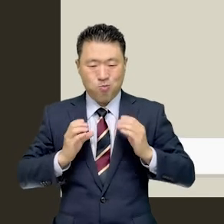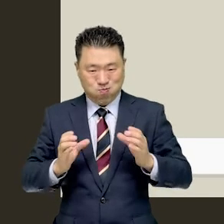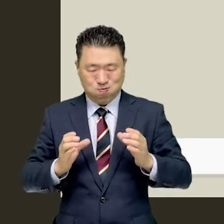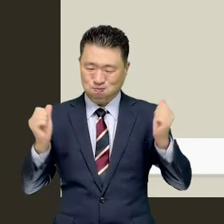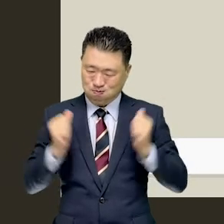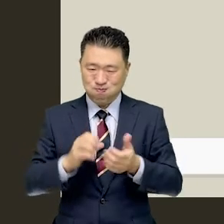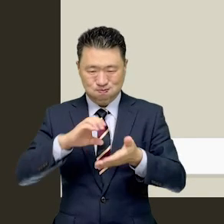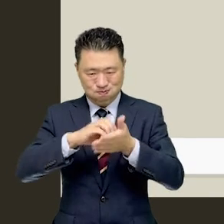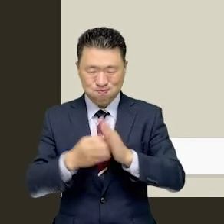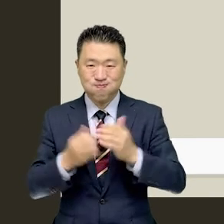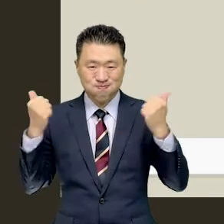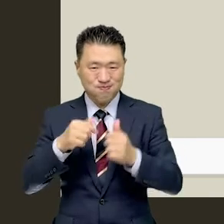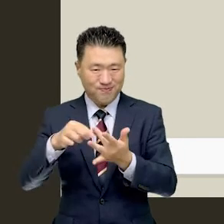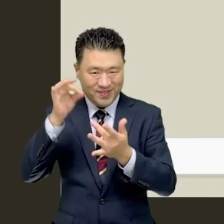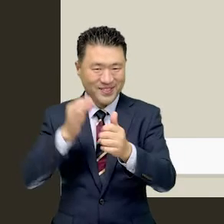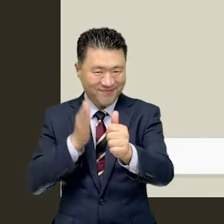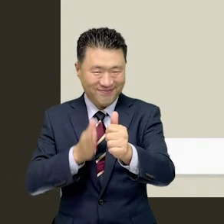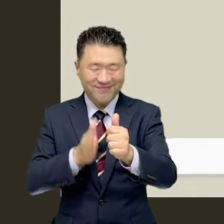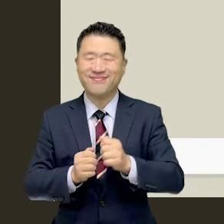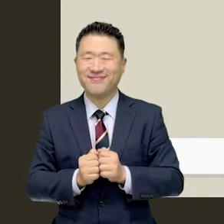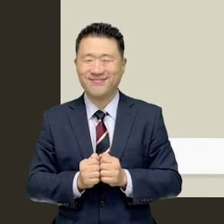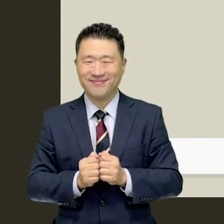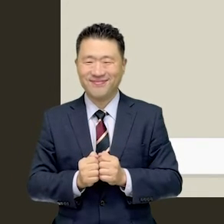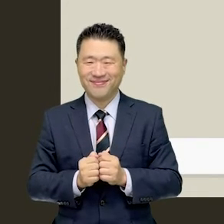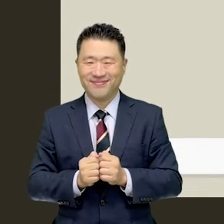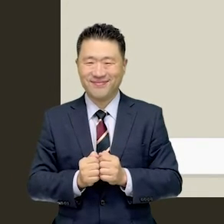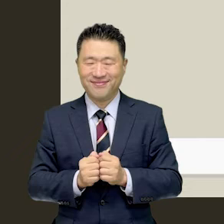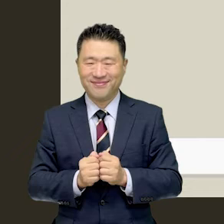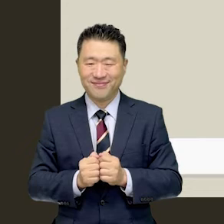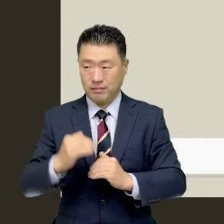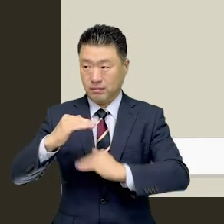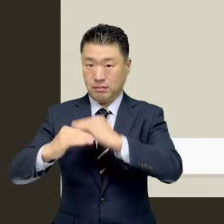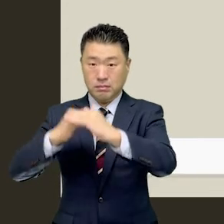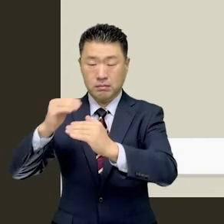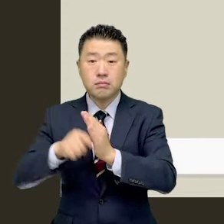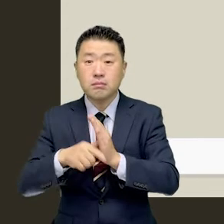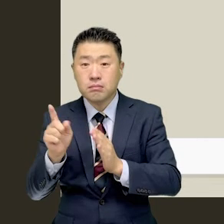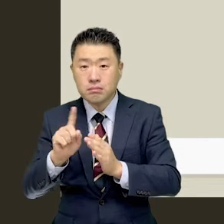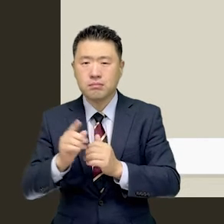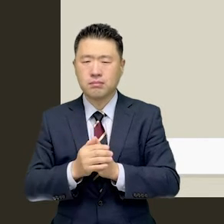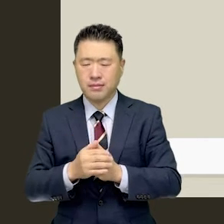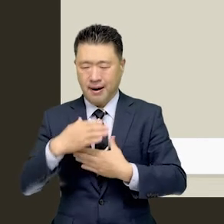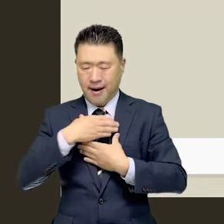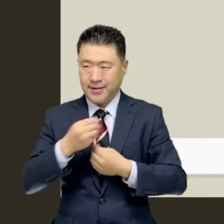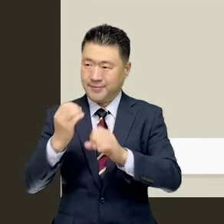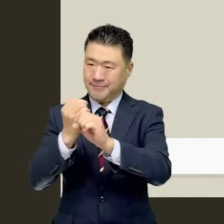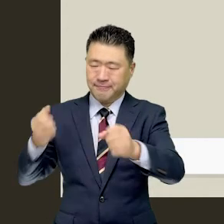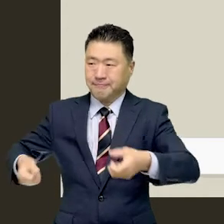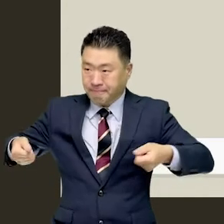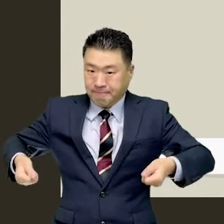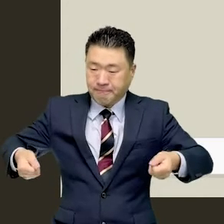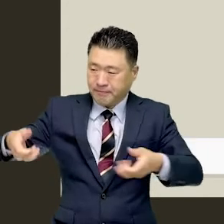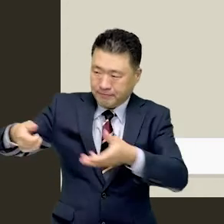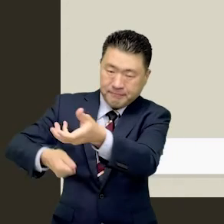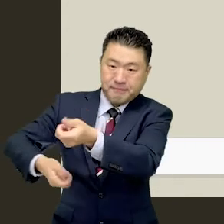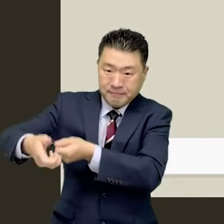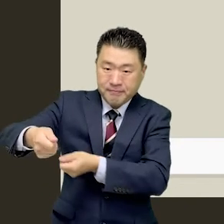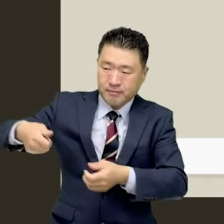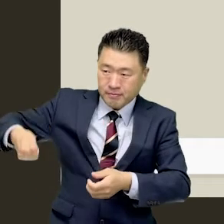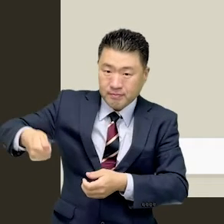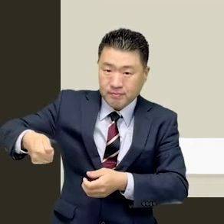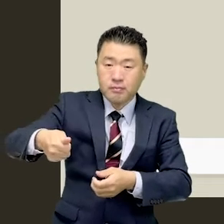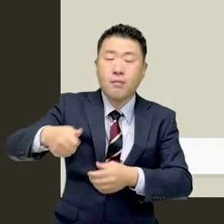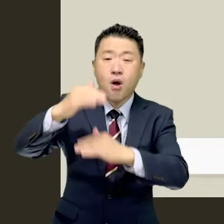것으로 방한복을 골라 입습니다. 계단을 이용할 때는 안전 난간을 잡고 이동하며 작업